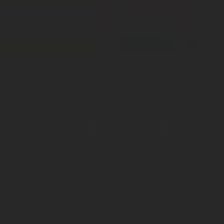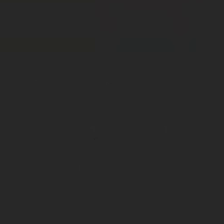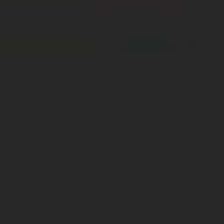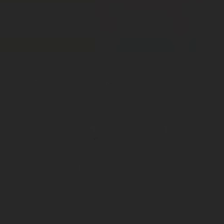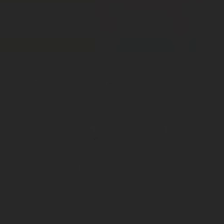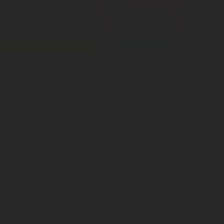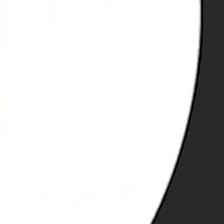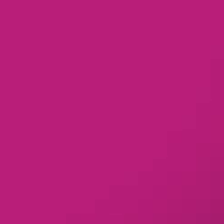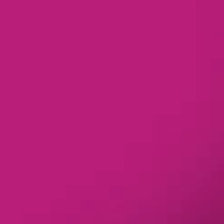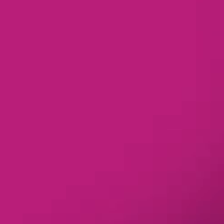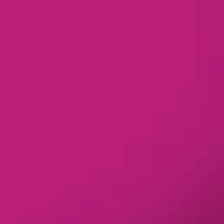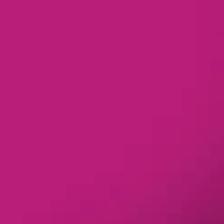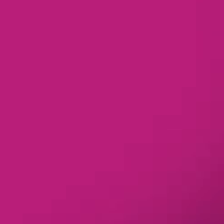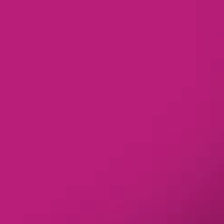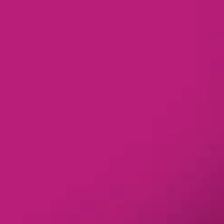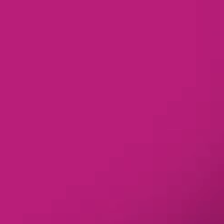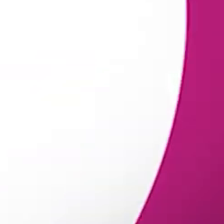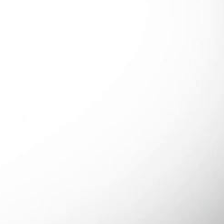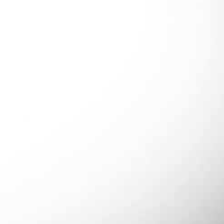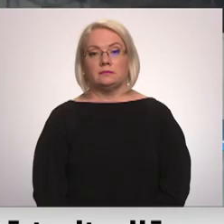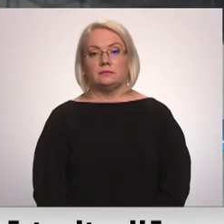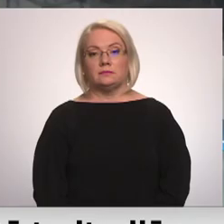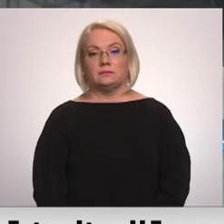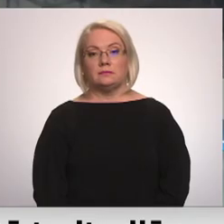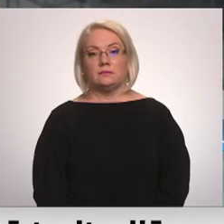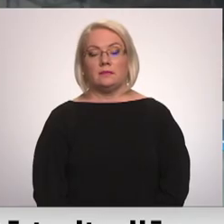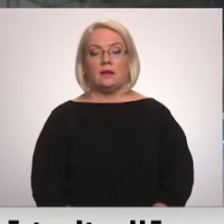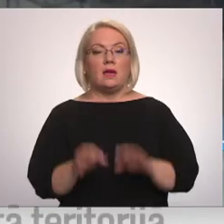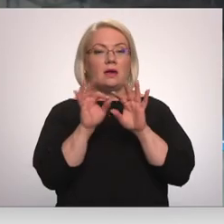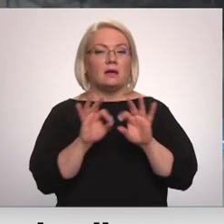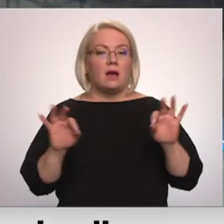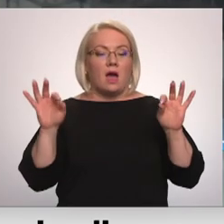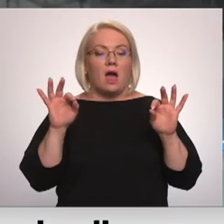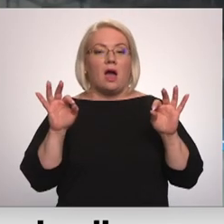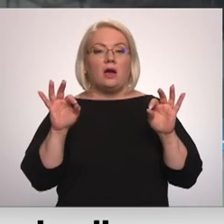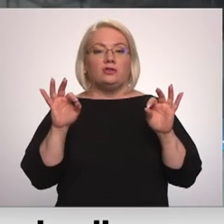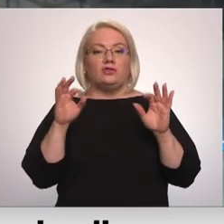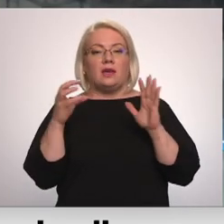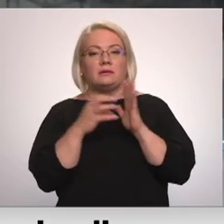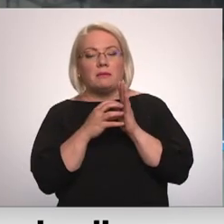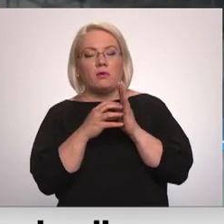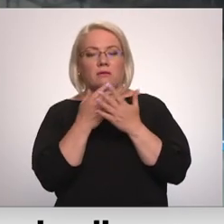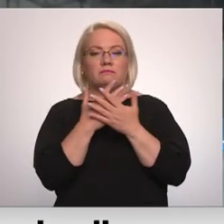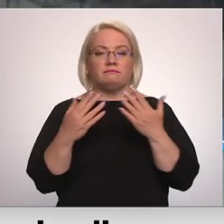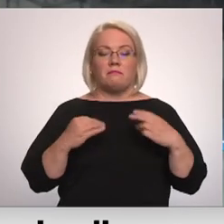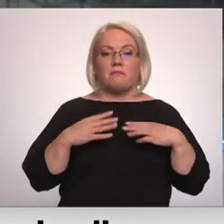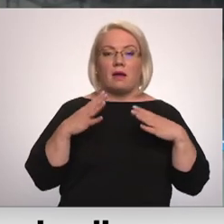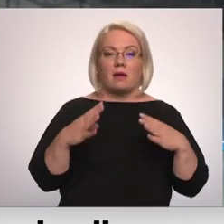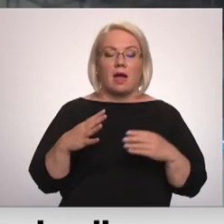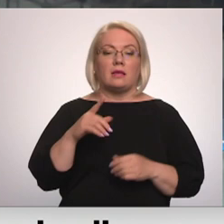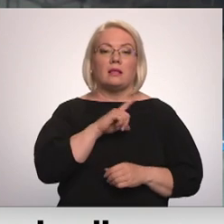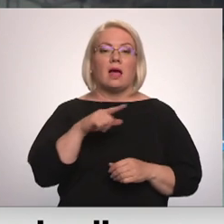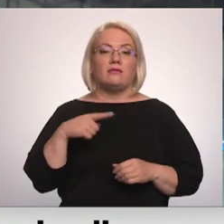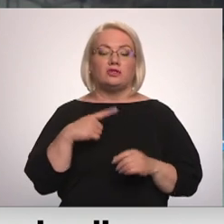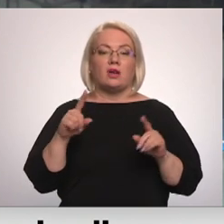Re, viss ēters ir te! Krāšņi, rakstiem un simboliem bagāti. Latviešu etnogrāfisko